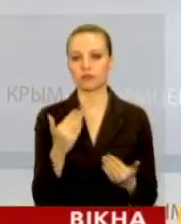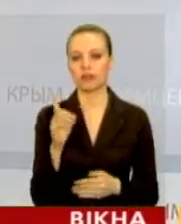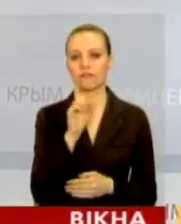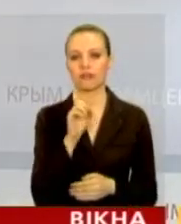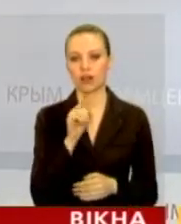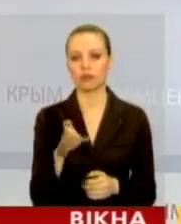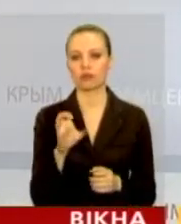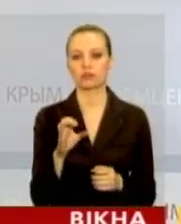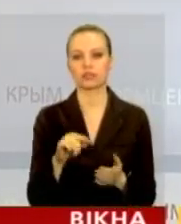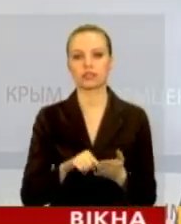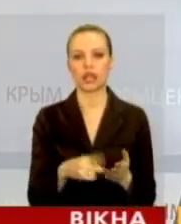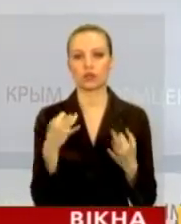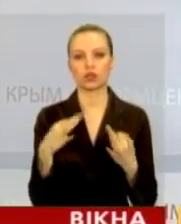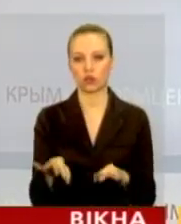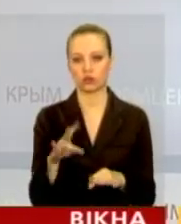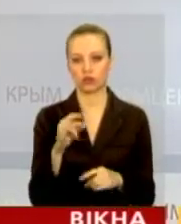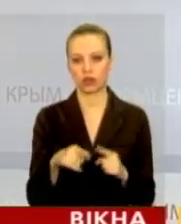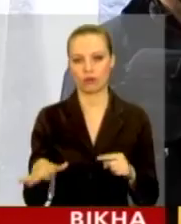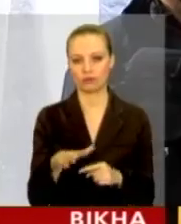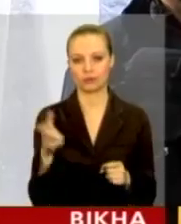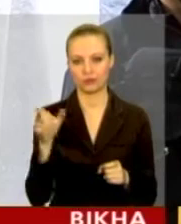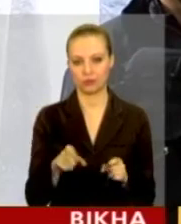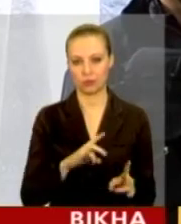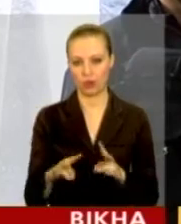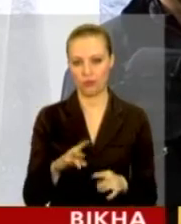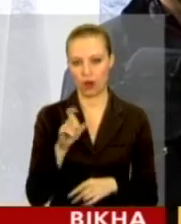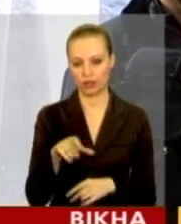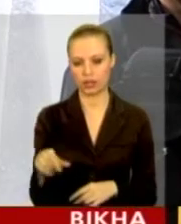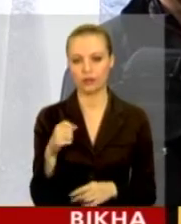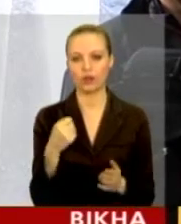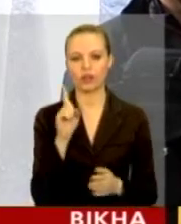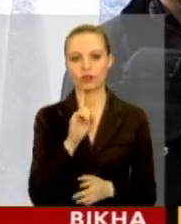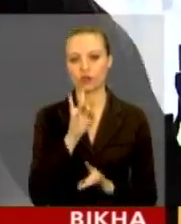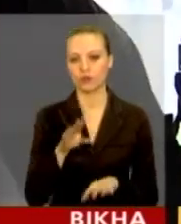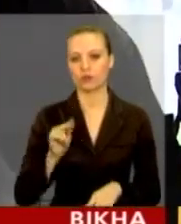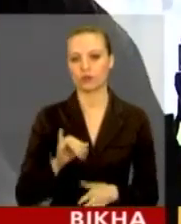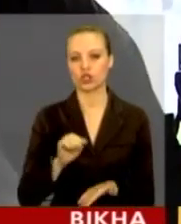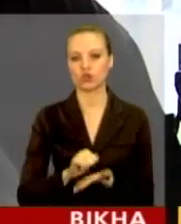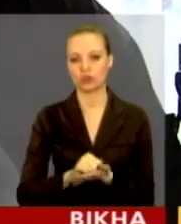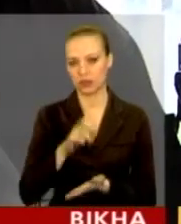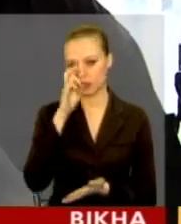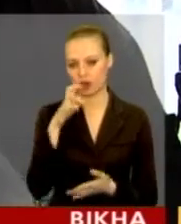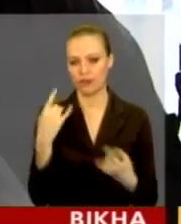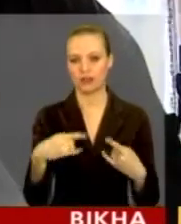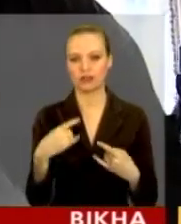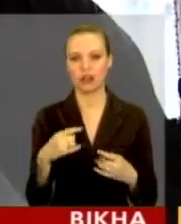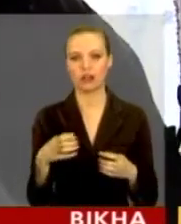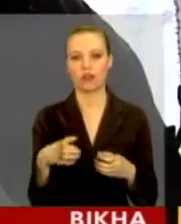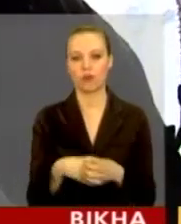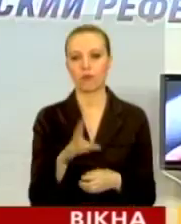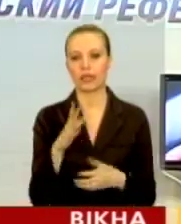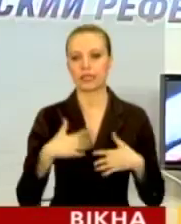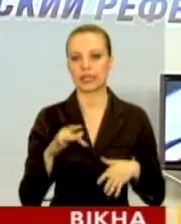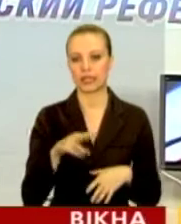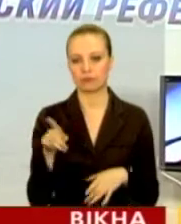акція з цілею недопущення на півострів провокатора. Тимчасово до референдуму не працюватимуть і журналісти державної телерадіокомпанії «Крим».